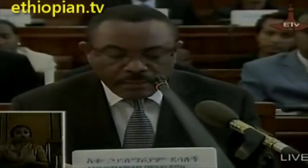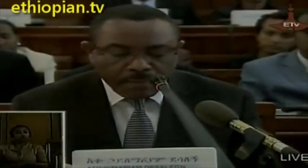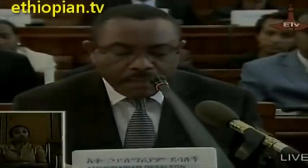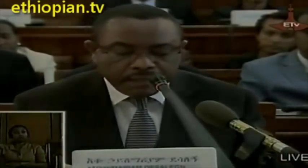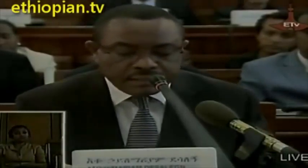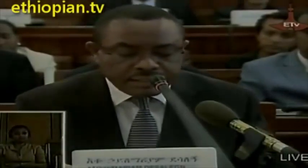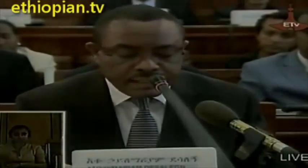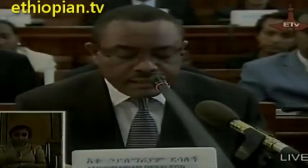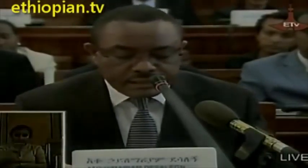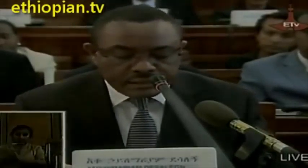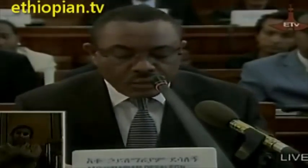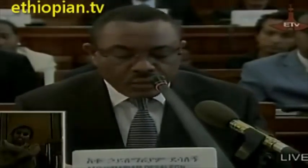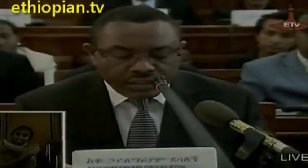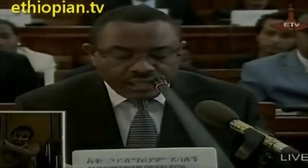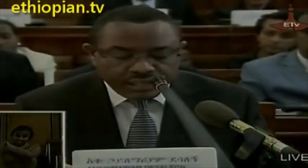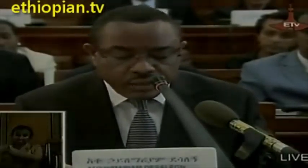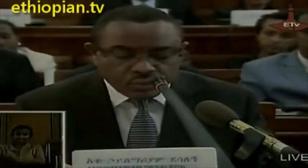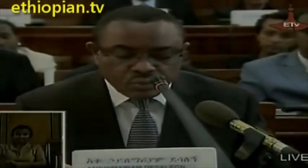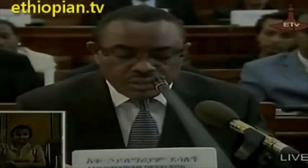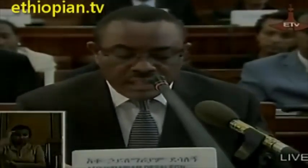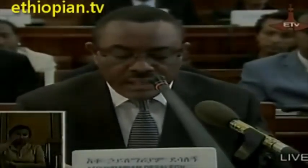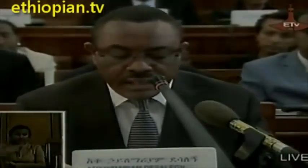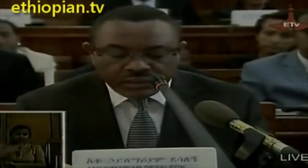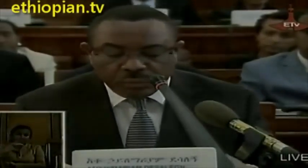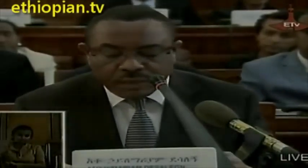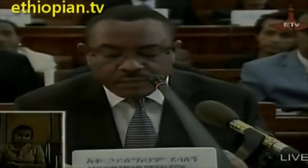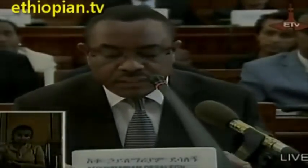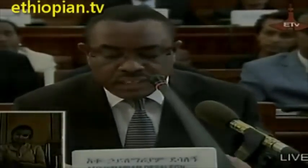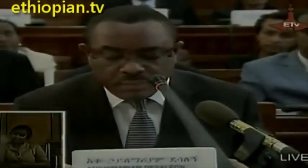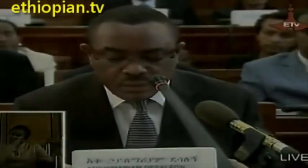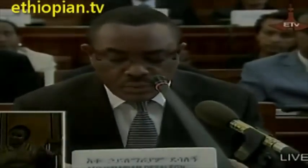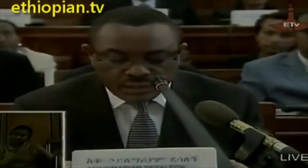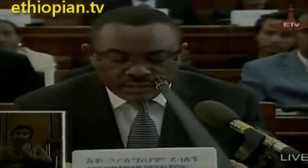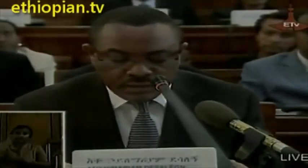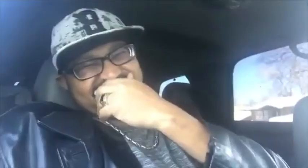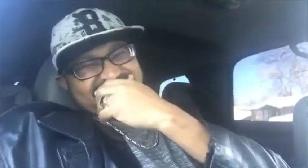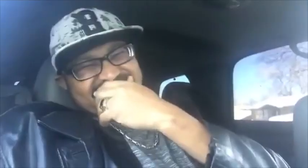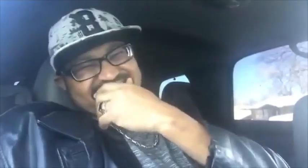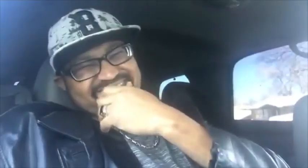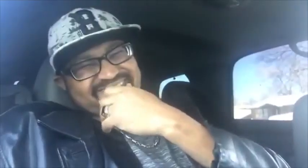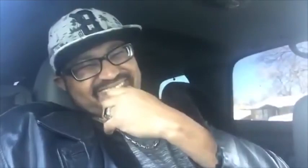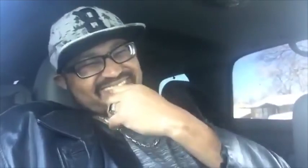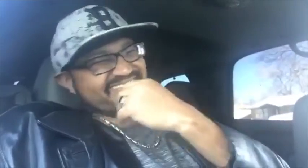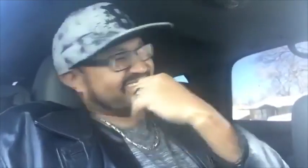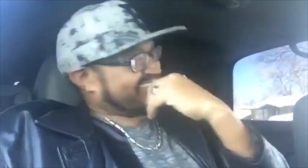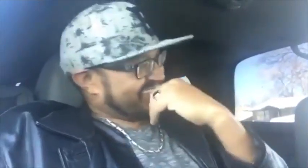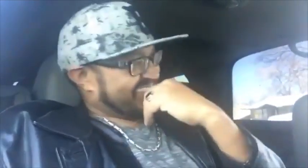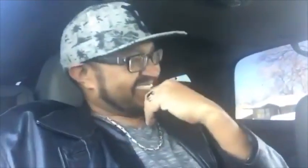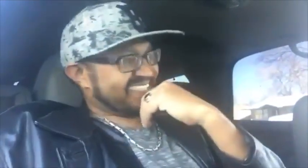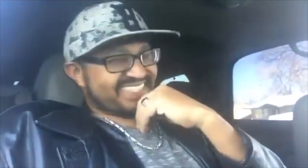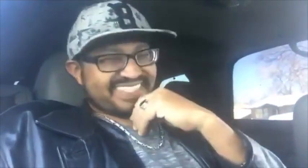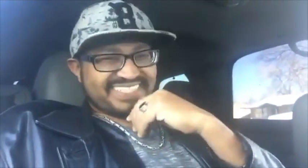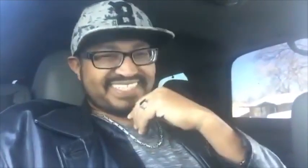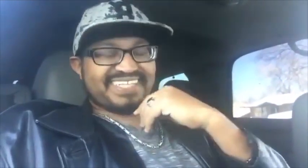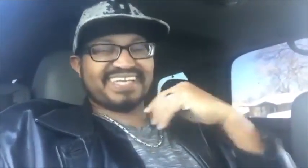በማስመስከርና ድህነትን ድንቁርናና ጉስቁልናን ከኢትዮጵያ ምድር ለማድረግ